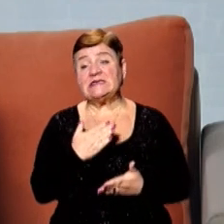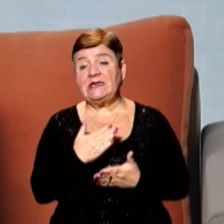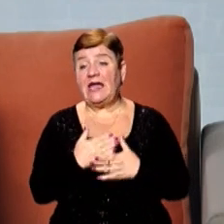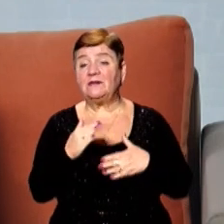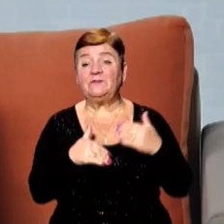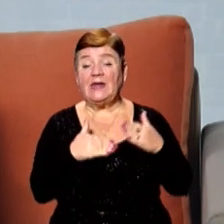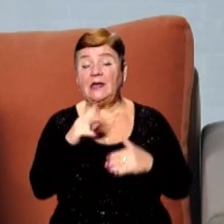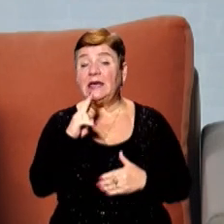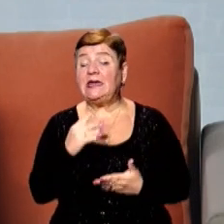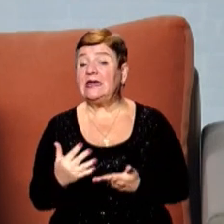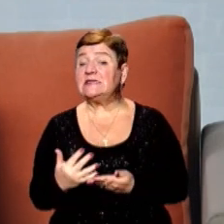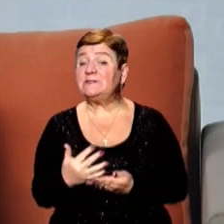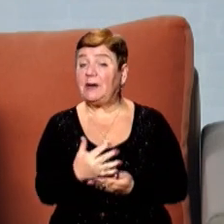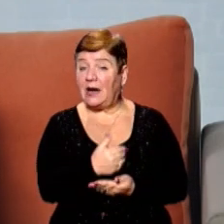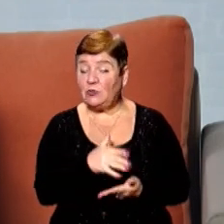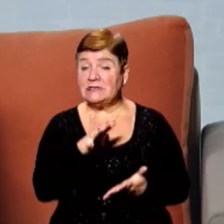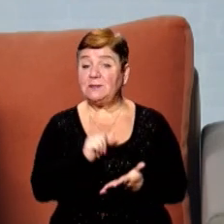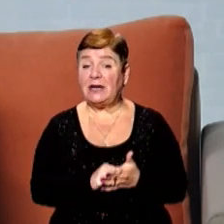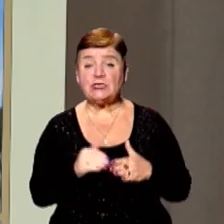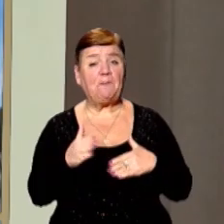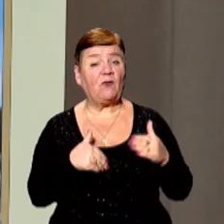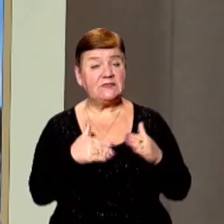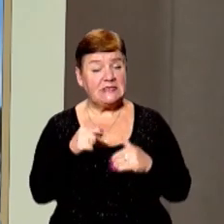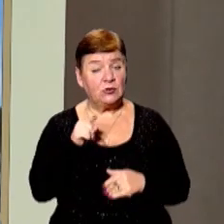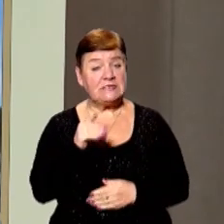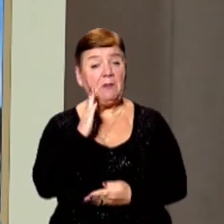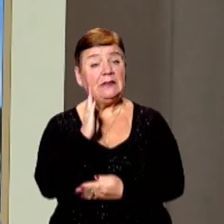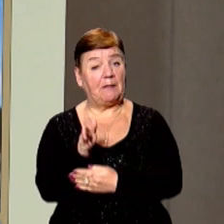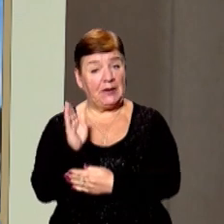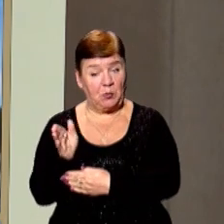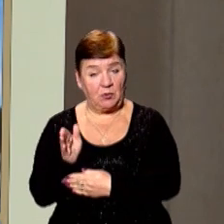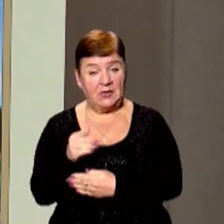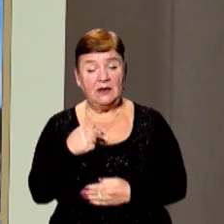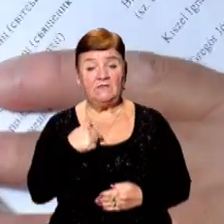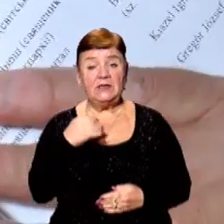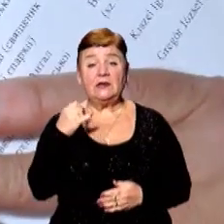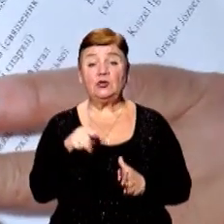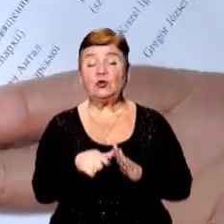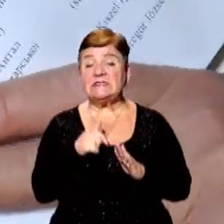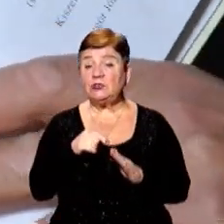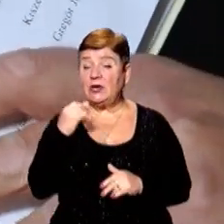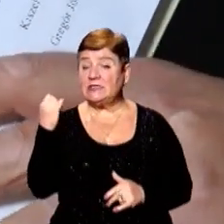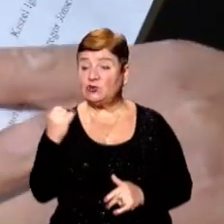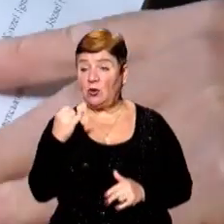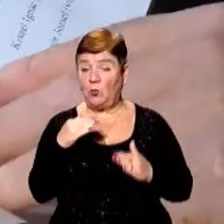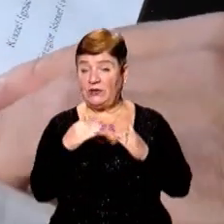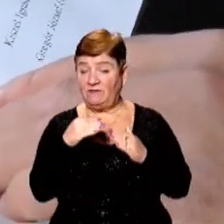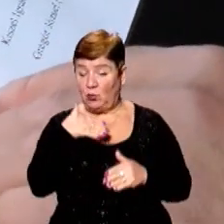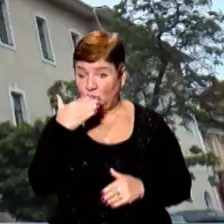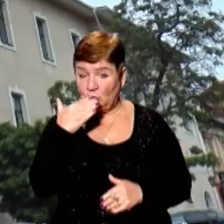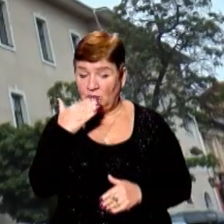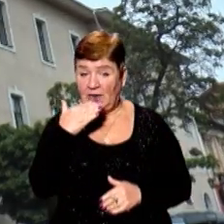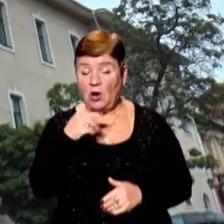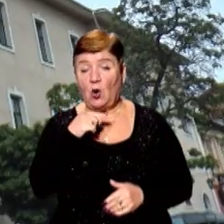фахівці, які збирають, займаються професійно цим напрямком. Михайло Басараб досліджує історію будівель Ужгорода. Зокрема, чоловік